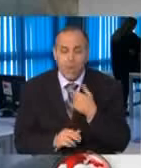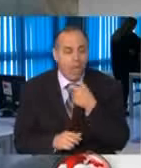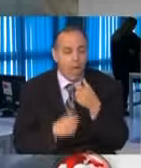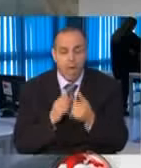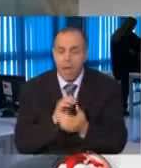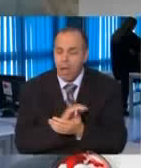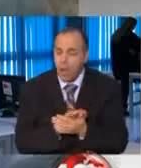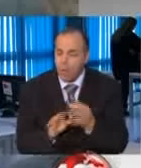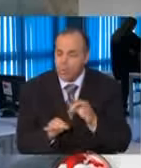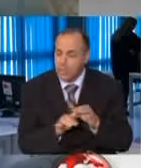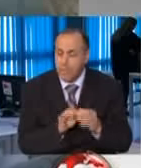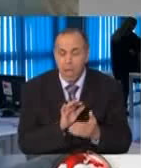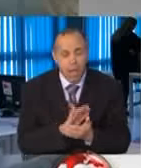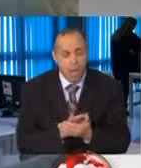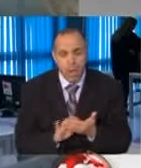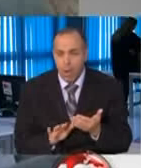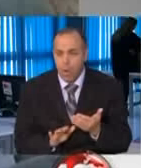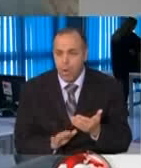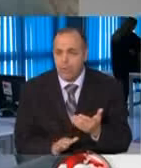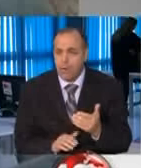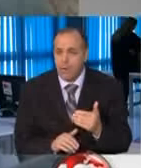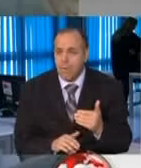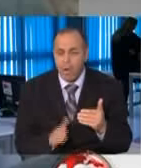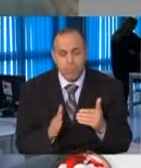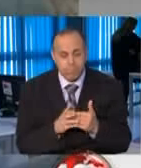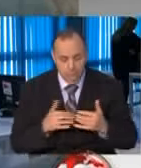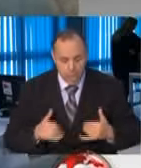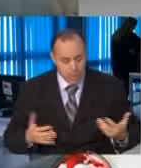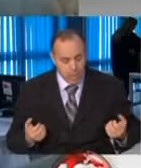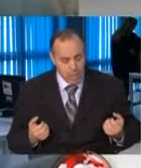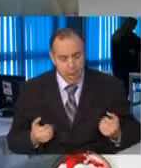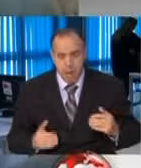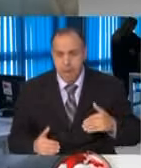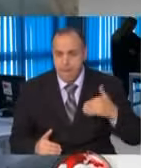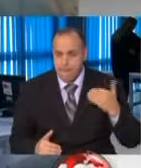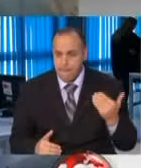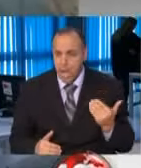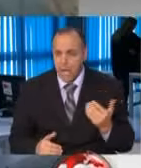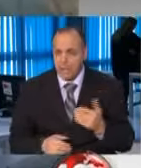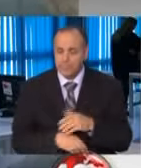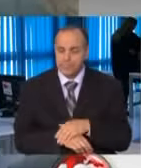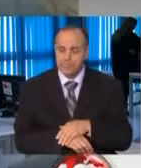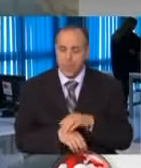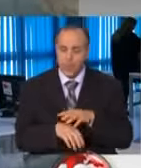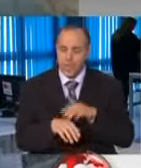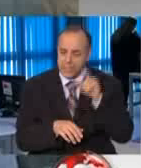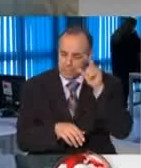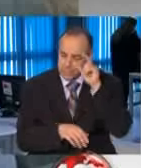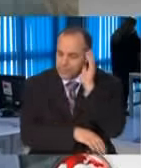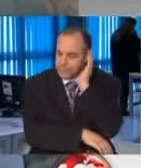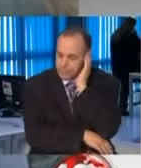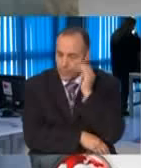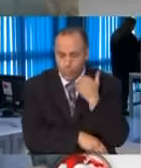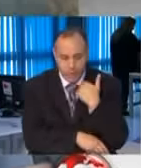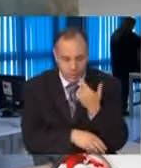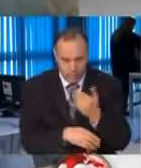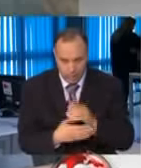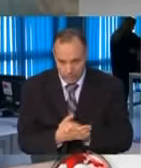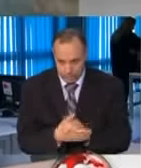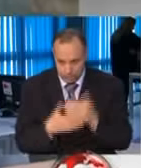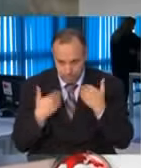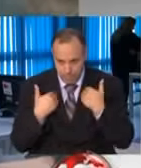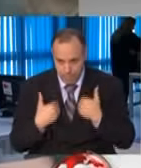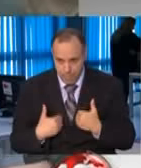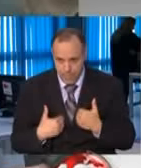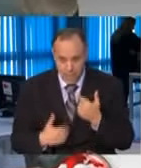أصوات ننتخبوا ياخذوا منها اصوات يوصلوا للكراسي وعند تاني ينسوا ولايه سيدي بوزيد نهائيا. نحن انا